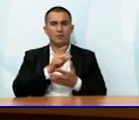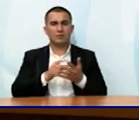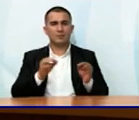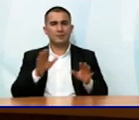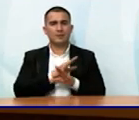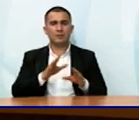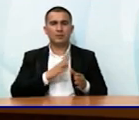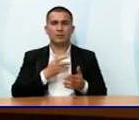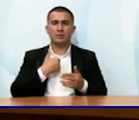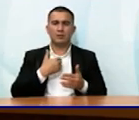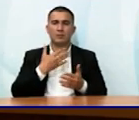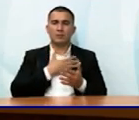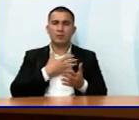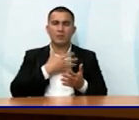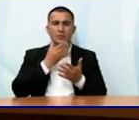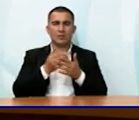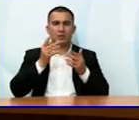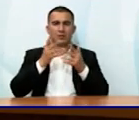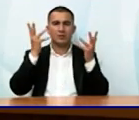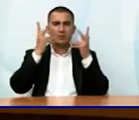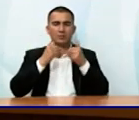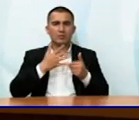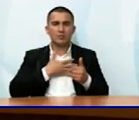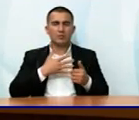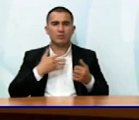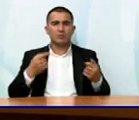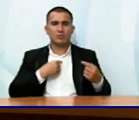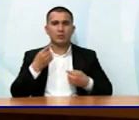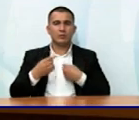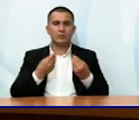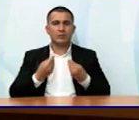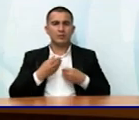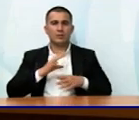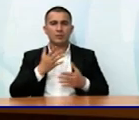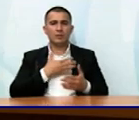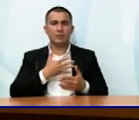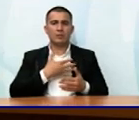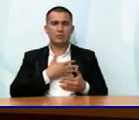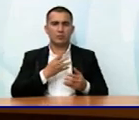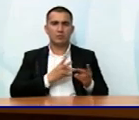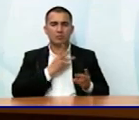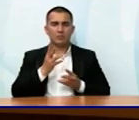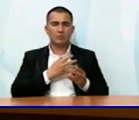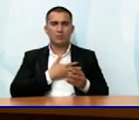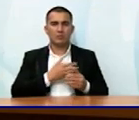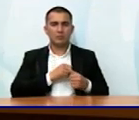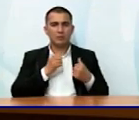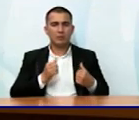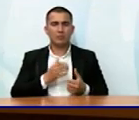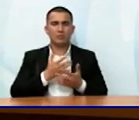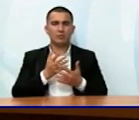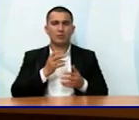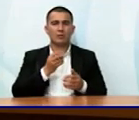shaydo qiladirg'on bu ko'ngildir, bu ko'ngil. Xor rasvo qiladirg'on bu ko'ngildir, bu ko'ngil.